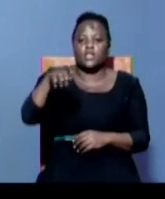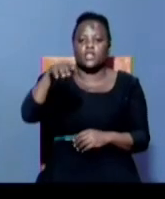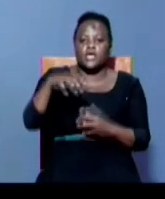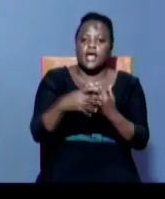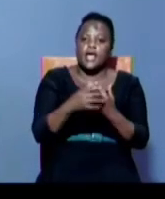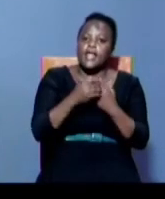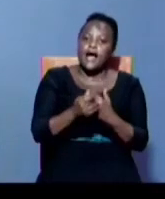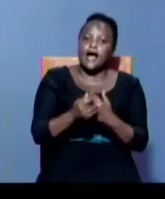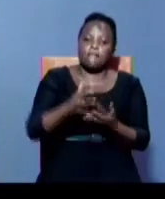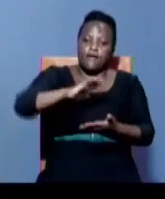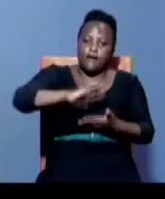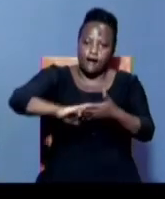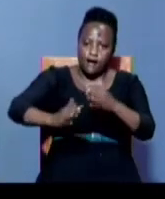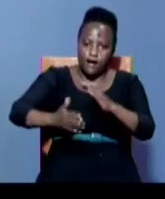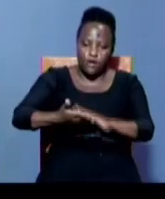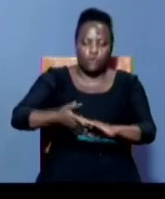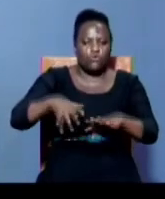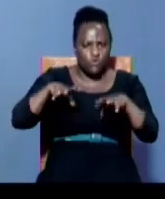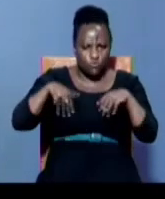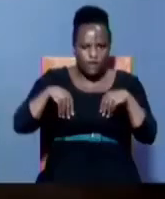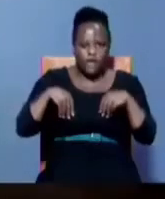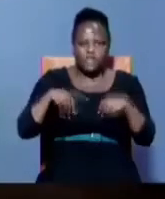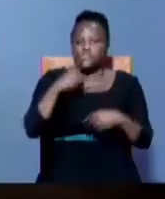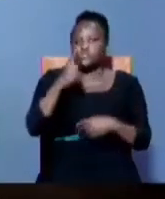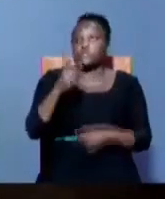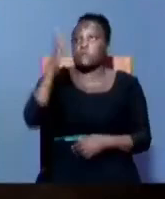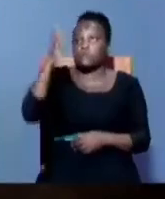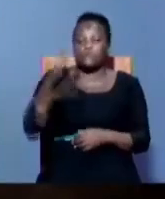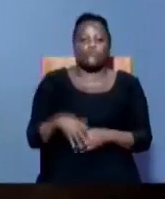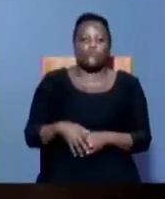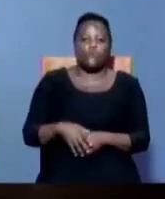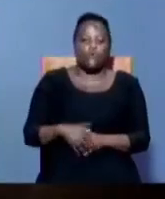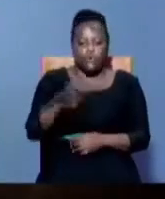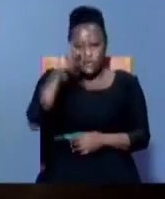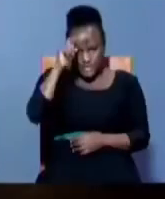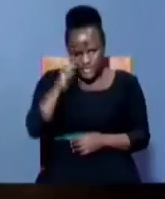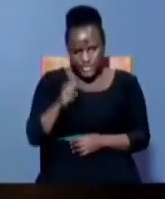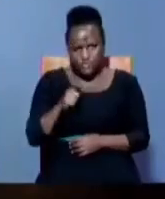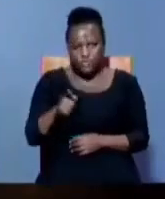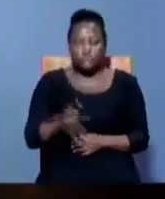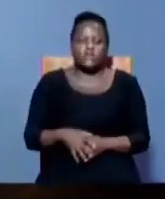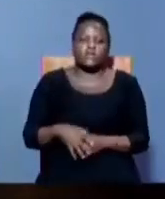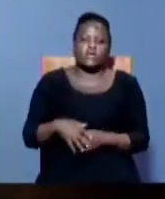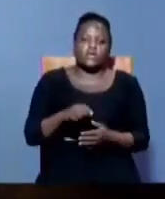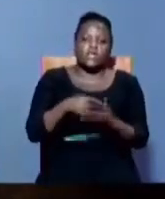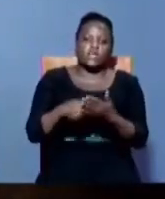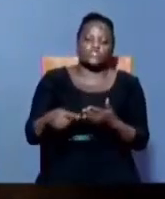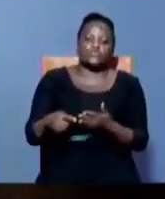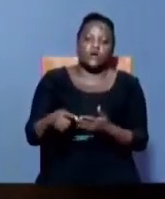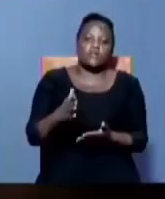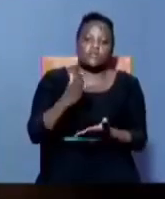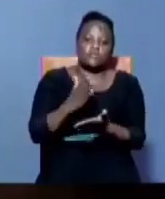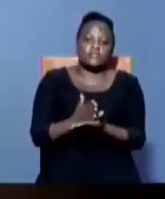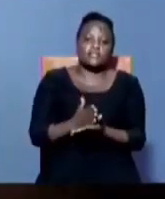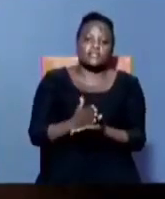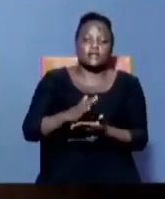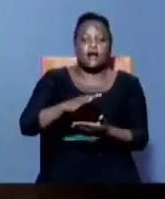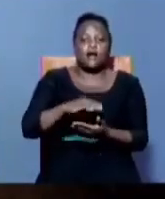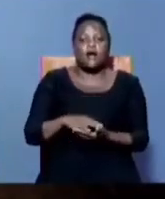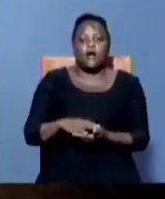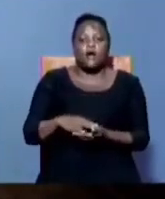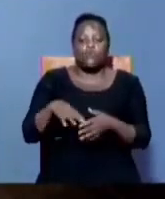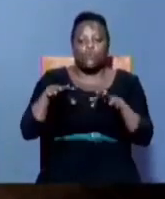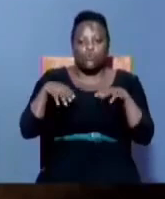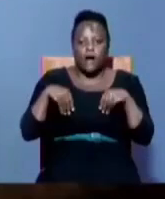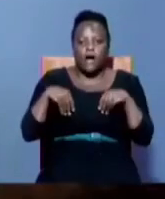Mungu kwao, na kila alichoelekeza watatii. Kwa hiyo ilikuwa inaitwa kuthibitisha agano. Kukubali kunyunyiziwa